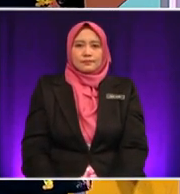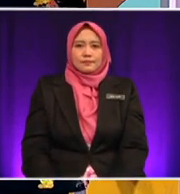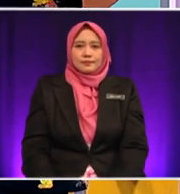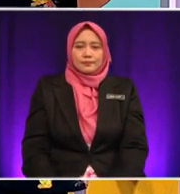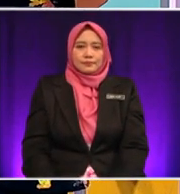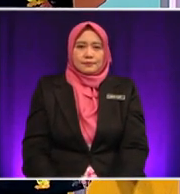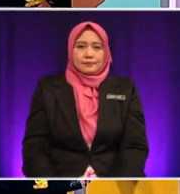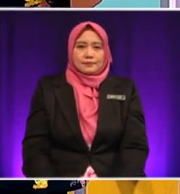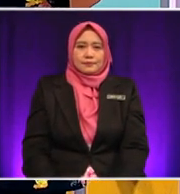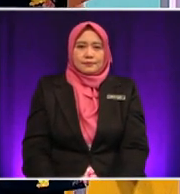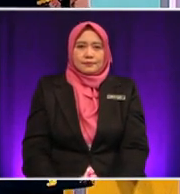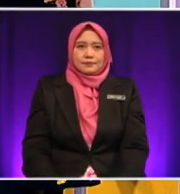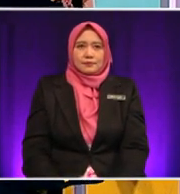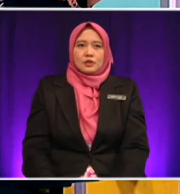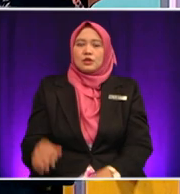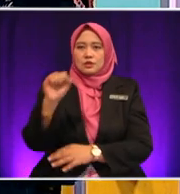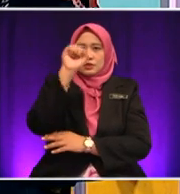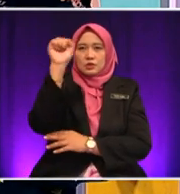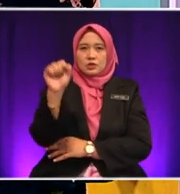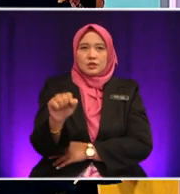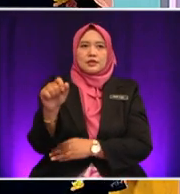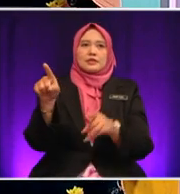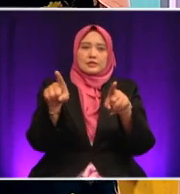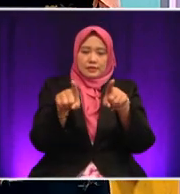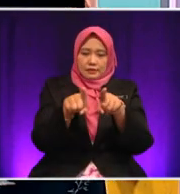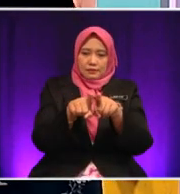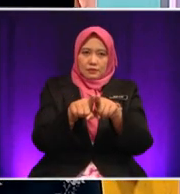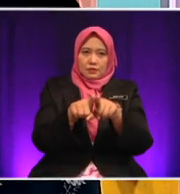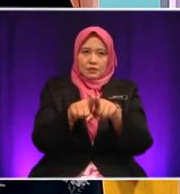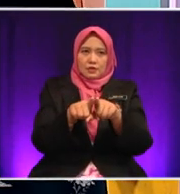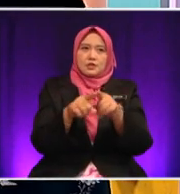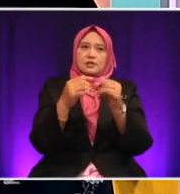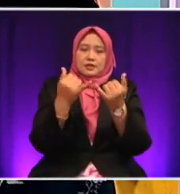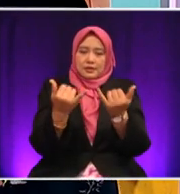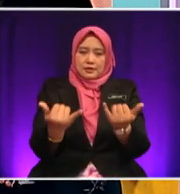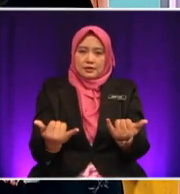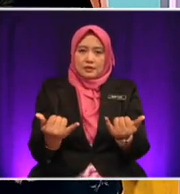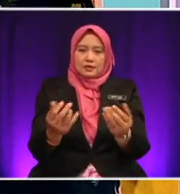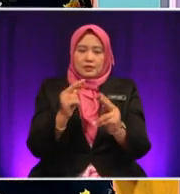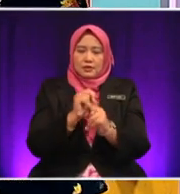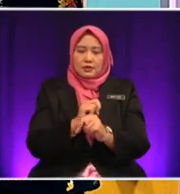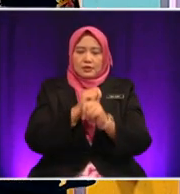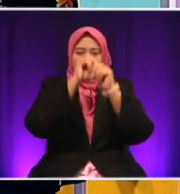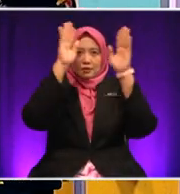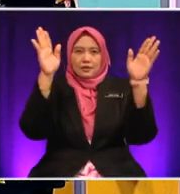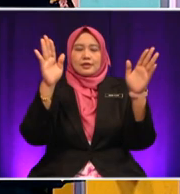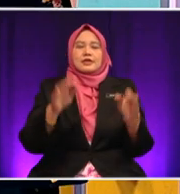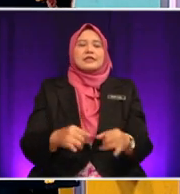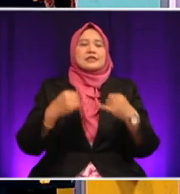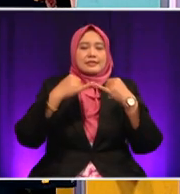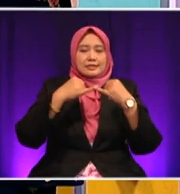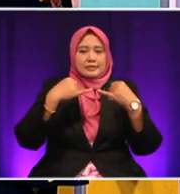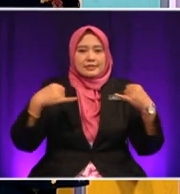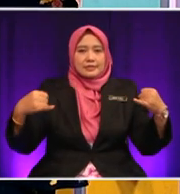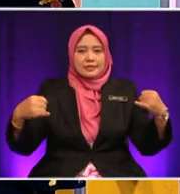kemudian soalnya yang sama lagi kali ini ceritanya jenisnya yang digunakan